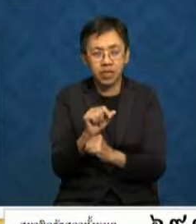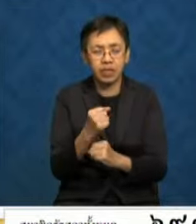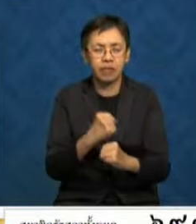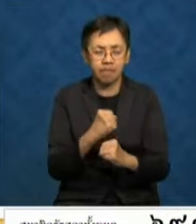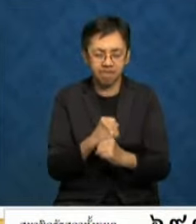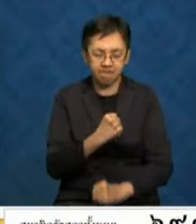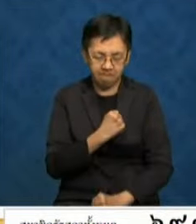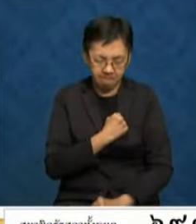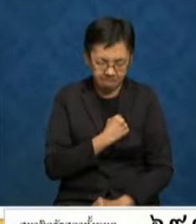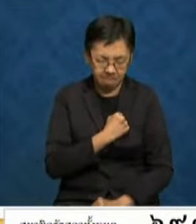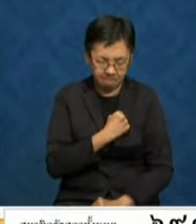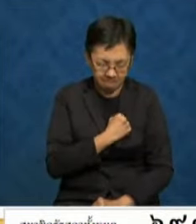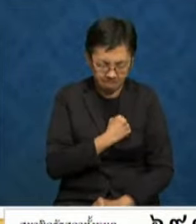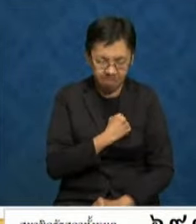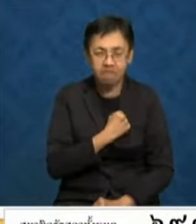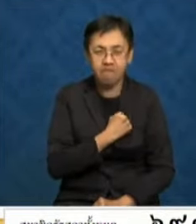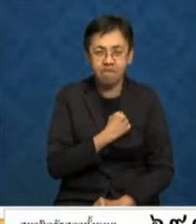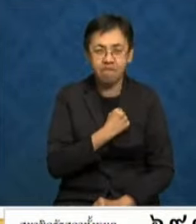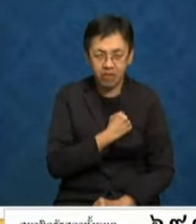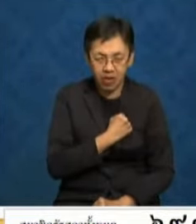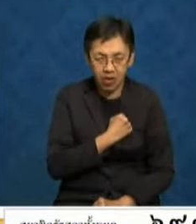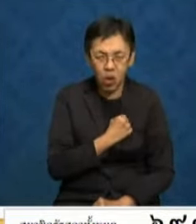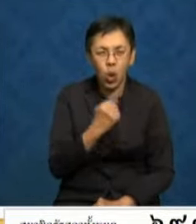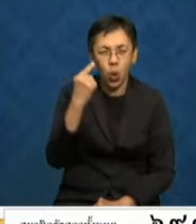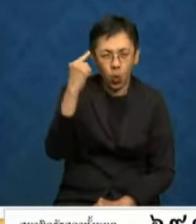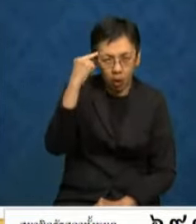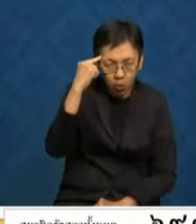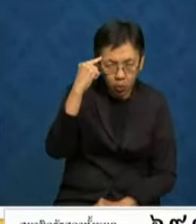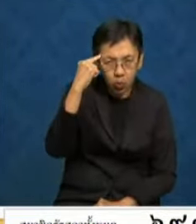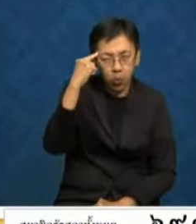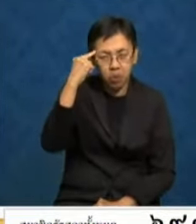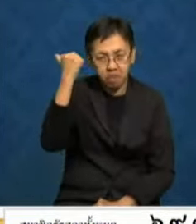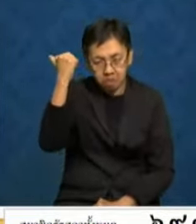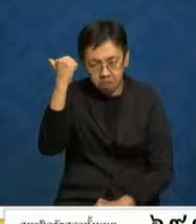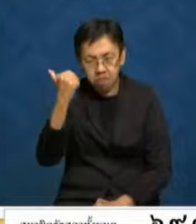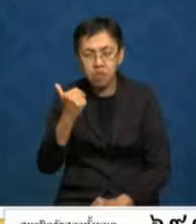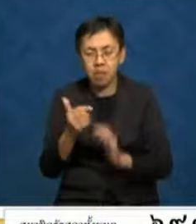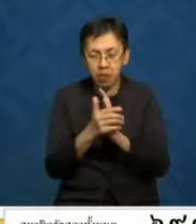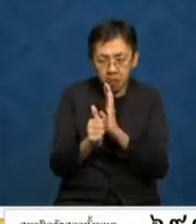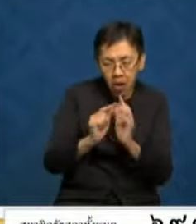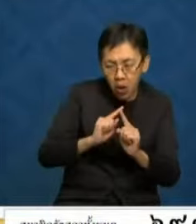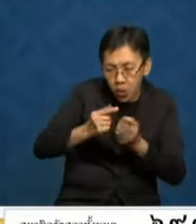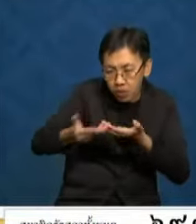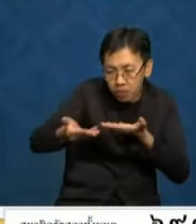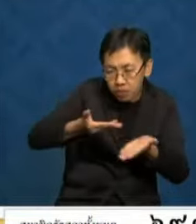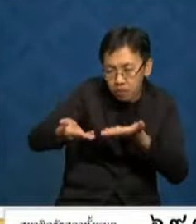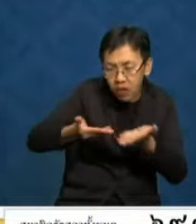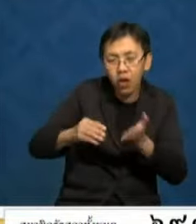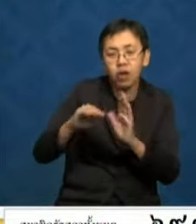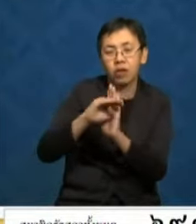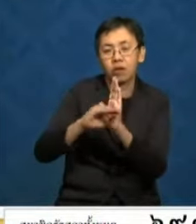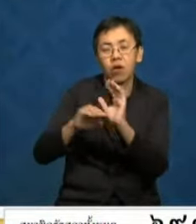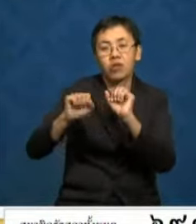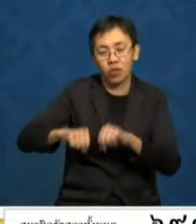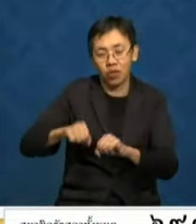ความอดทนอดกลั้นและก็ด้วยความรู้ความสามารถที่ท่านได้ไปเจรจาในเรื่องของกรอบความร่วมมือตร